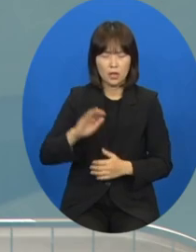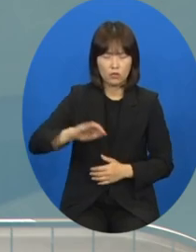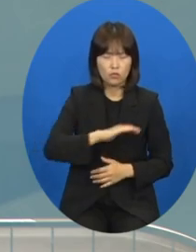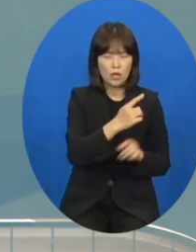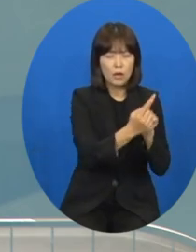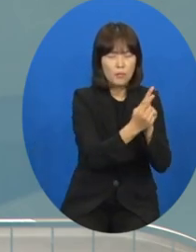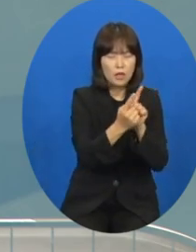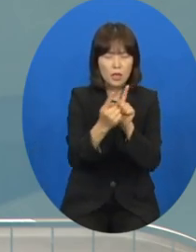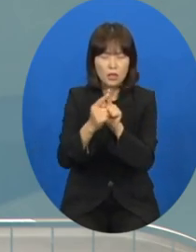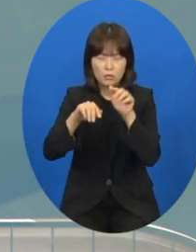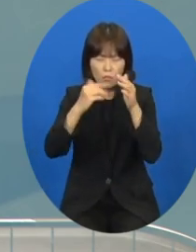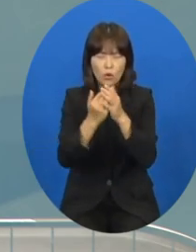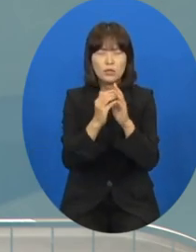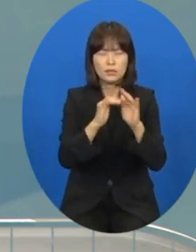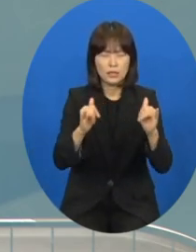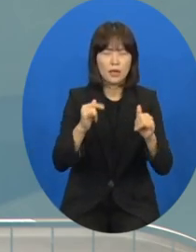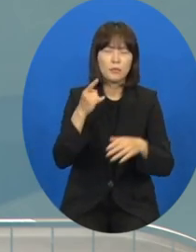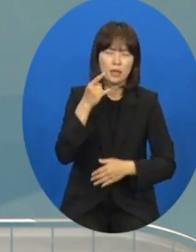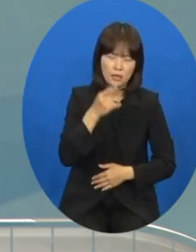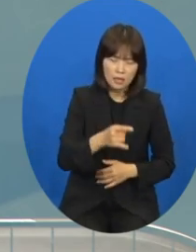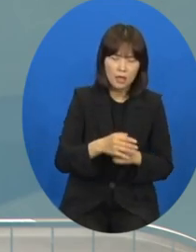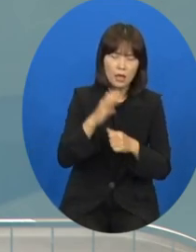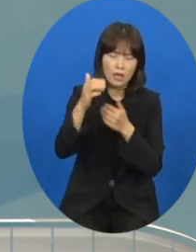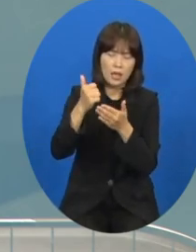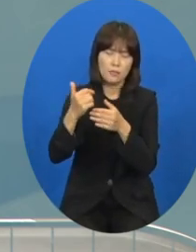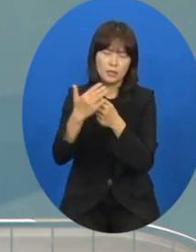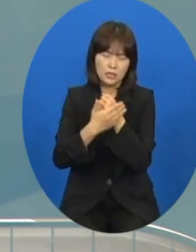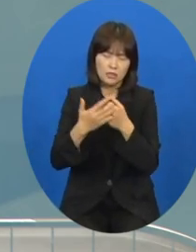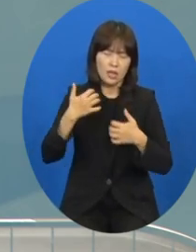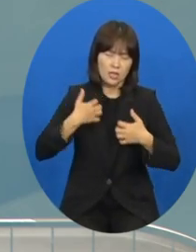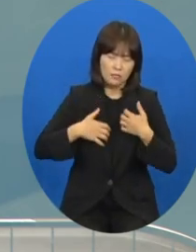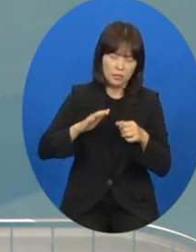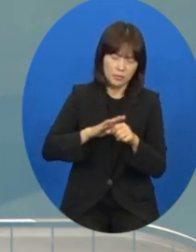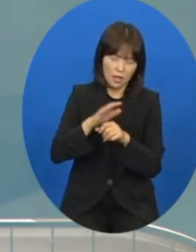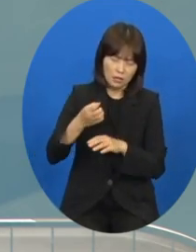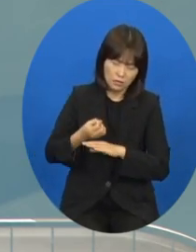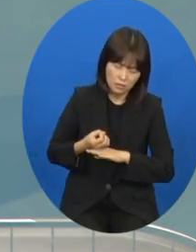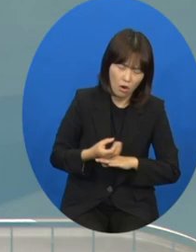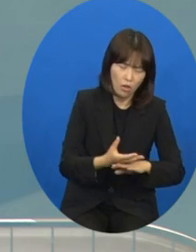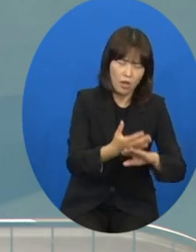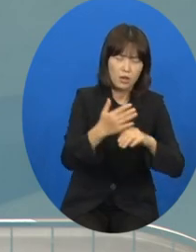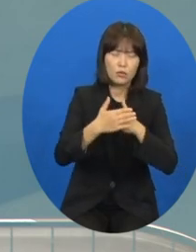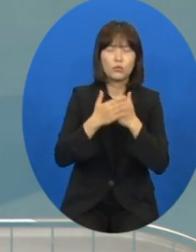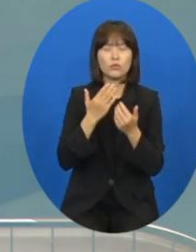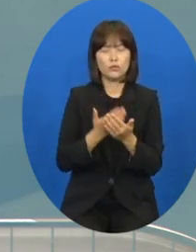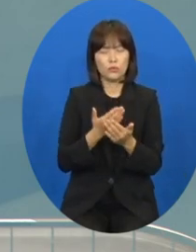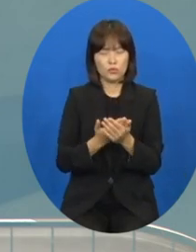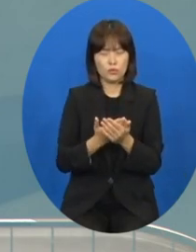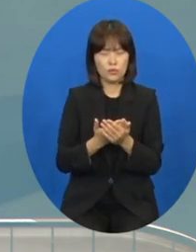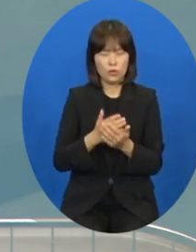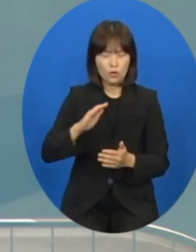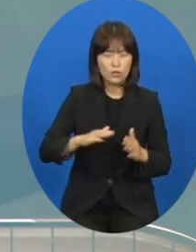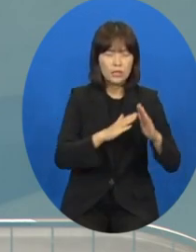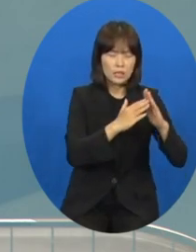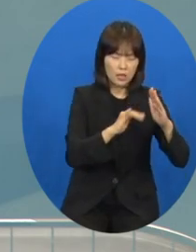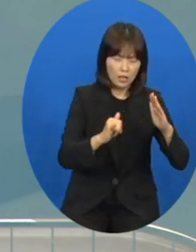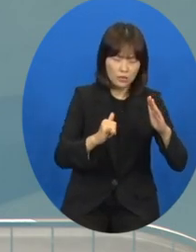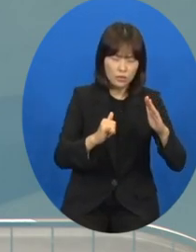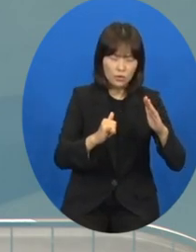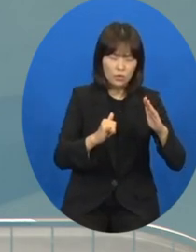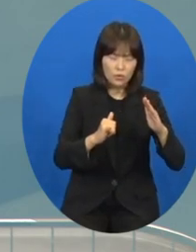만나는 모든 사람에게 하나님의 은혜와 기쁨과 사랑을 전할 수 있게 하옵소서. 우리의 가족